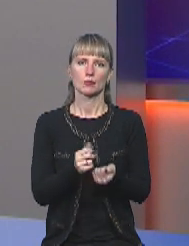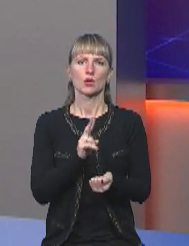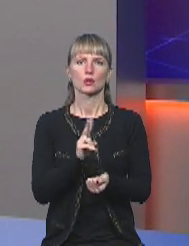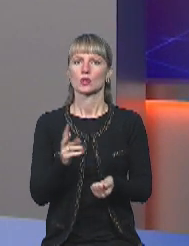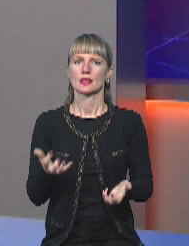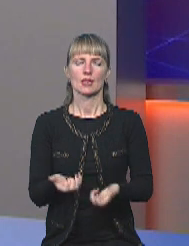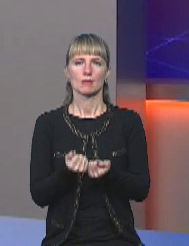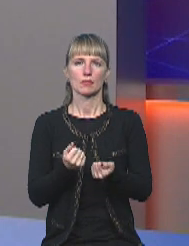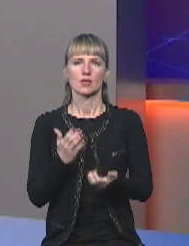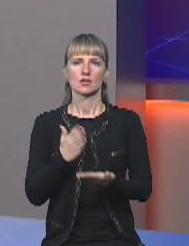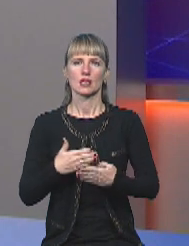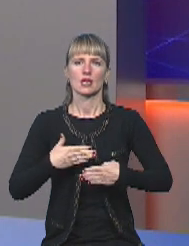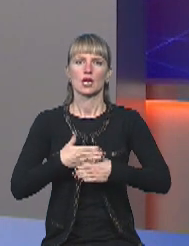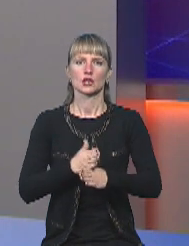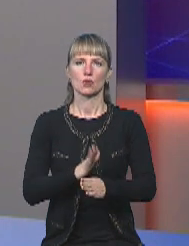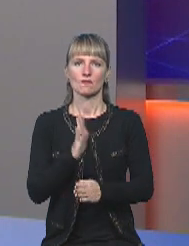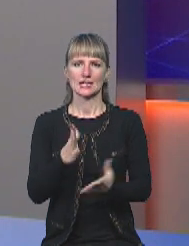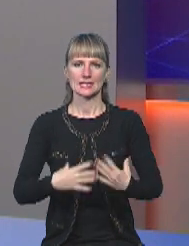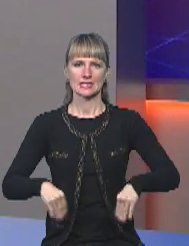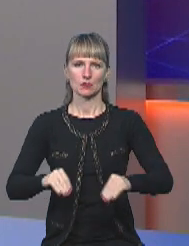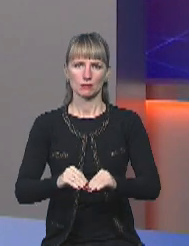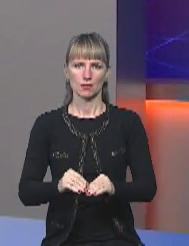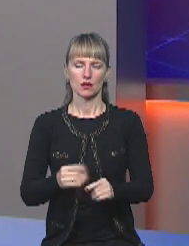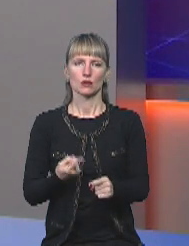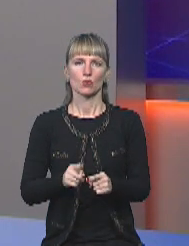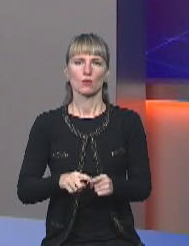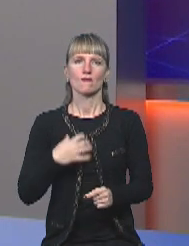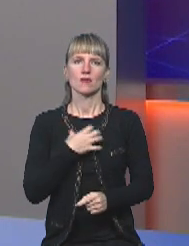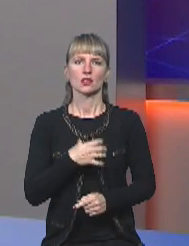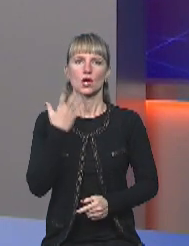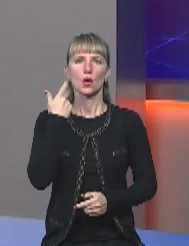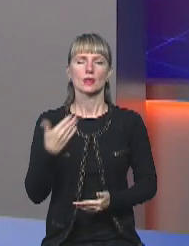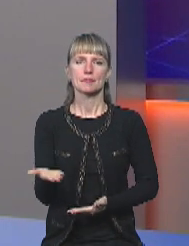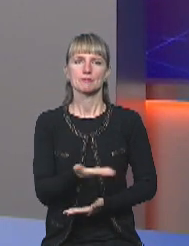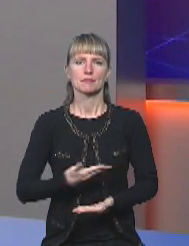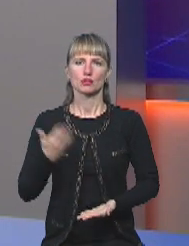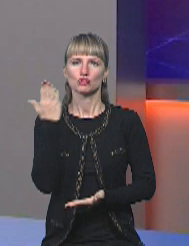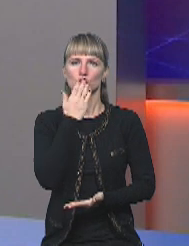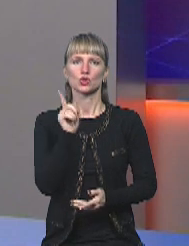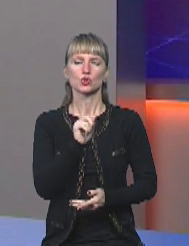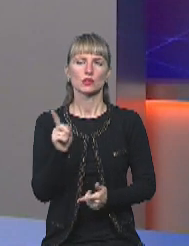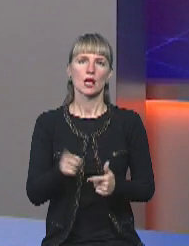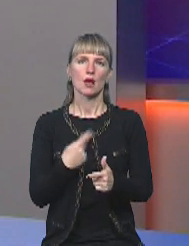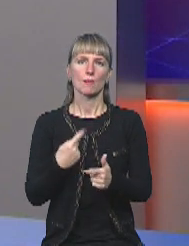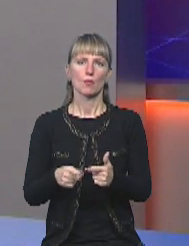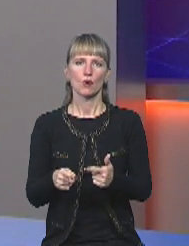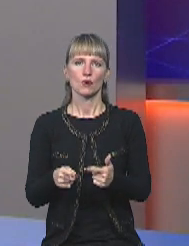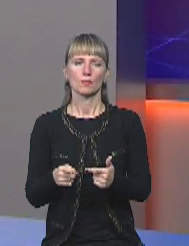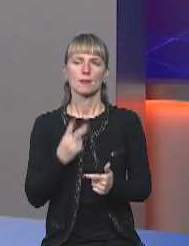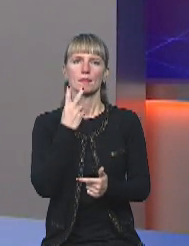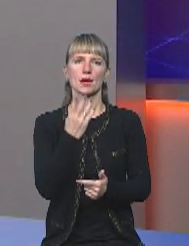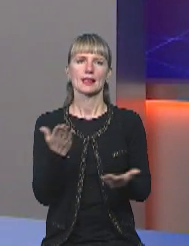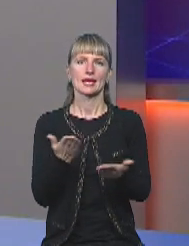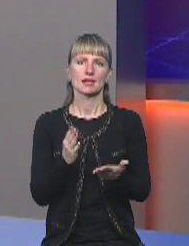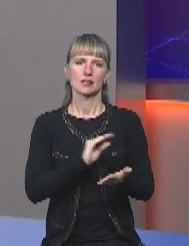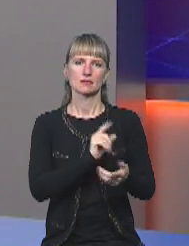підтримує. Розкол і цей. Розкол. Тому дуже важливо... коли ми читаємо щось або бачимо